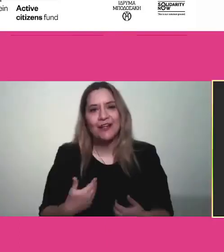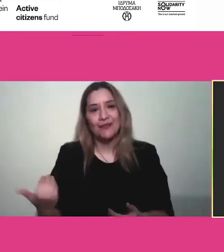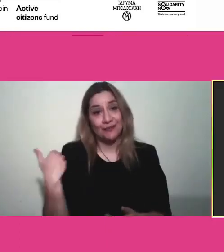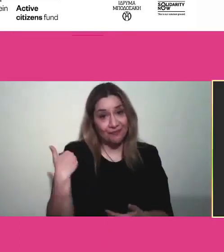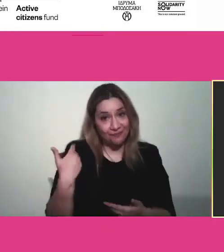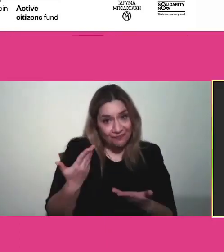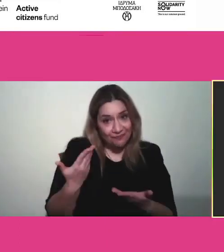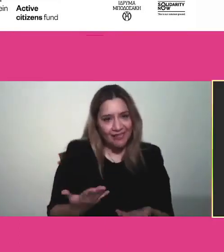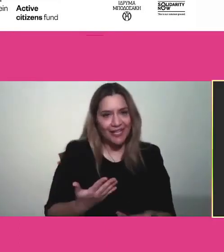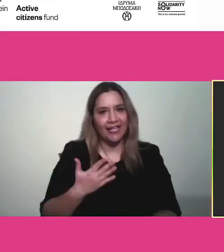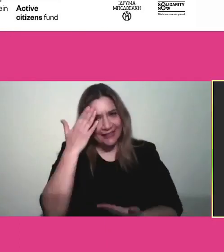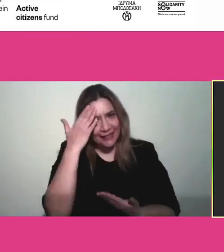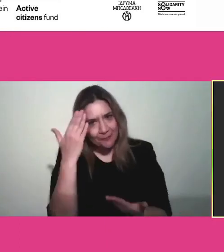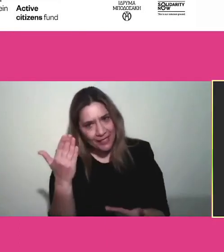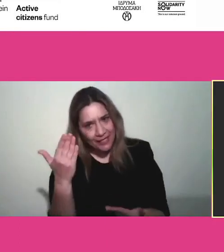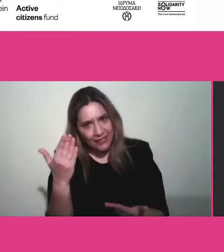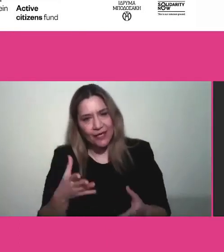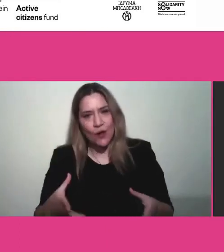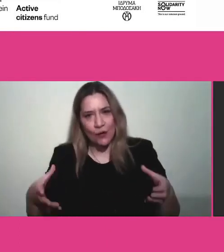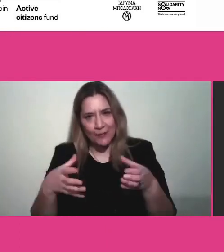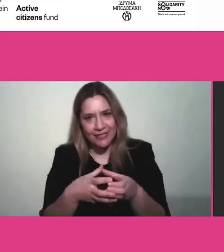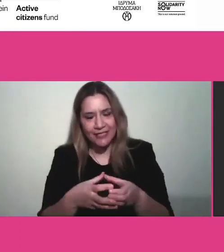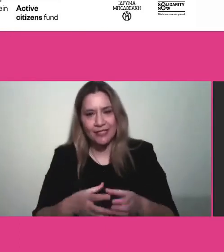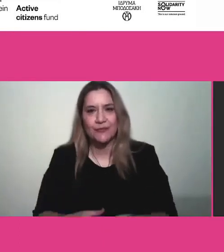βρίσκομαι εδώ πέρα, μαζί με όλους.